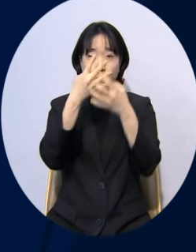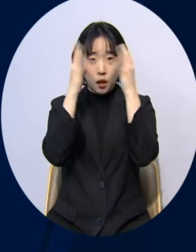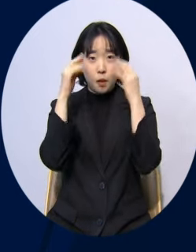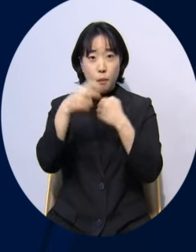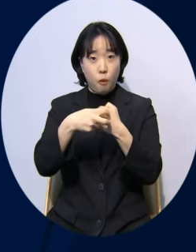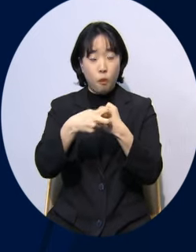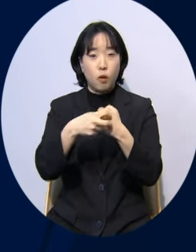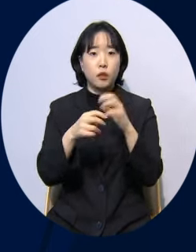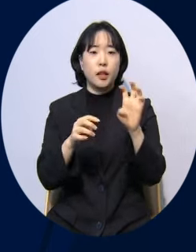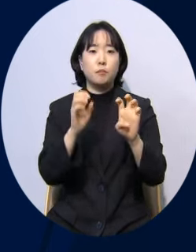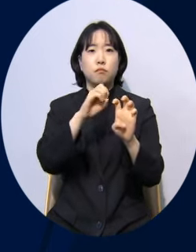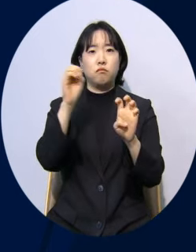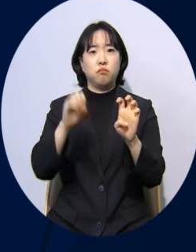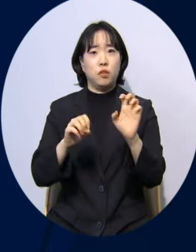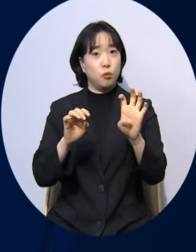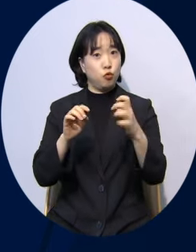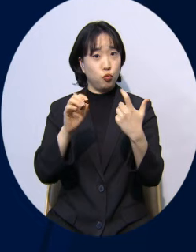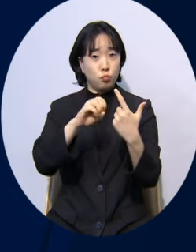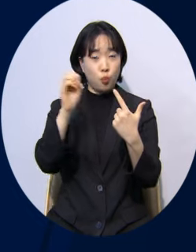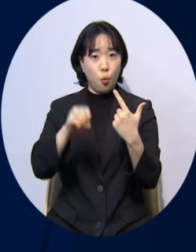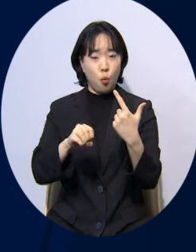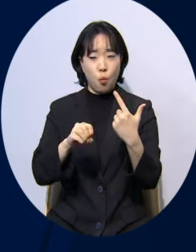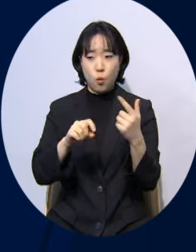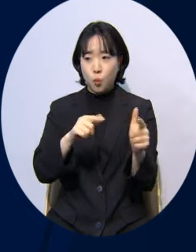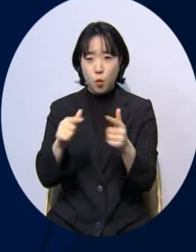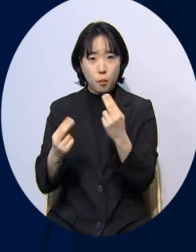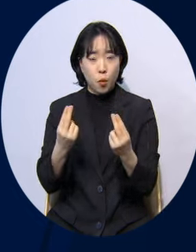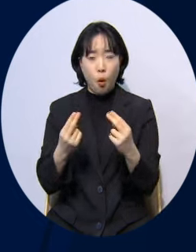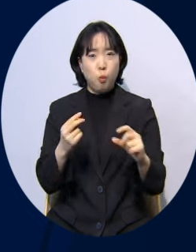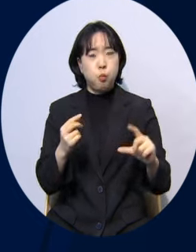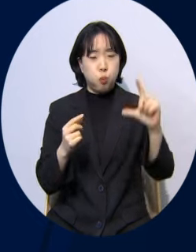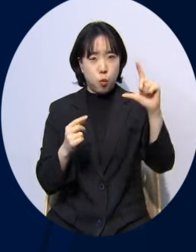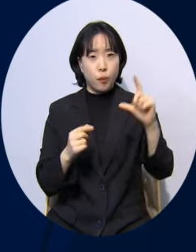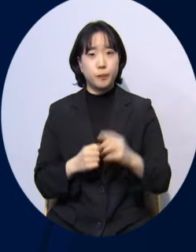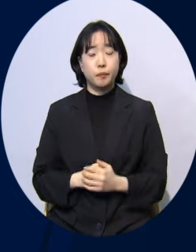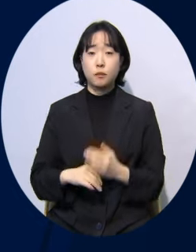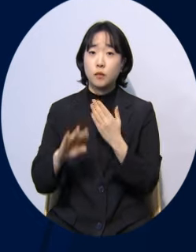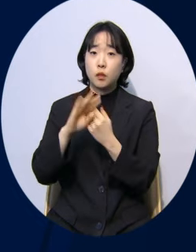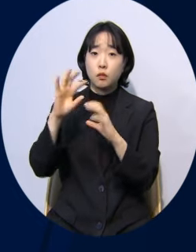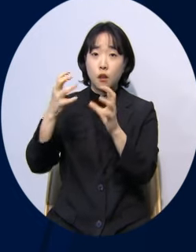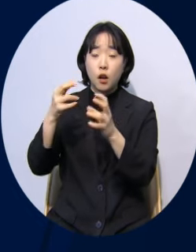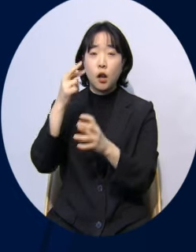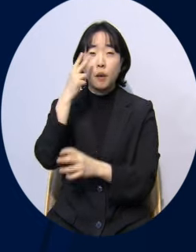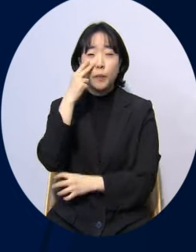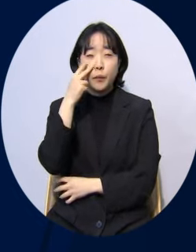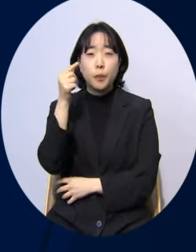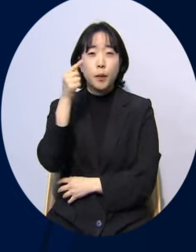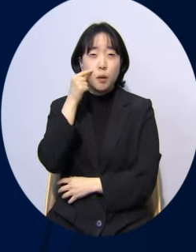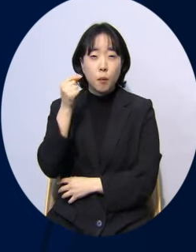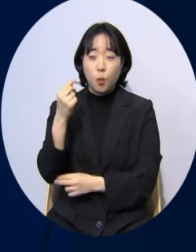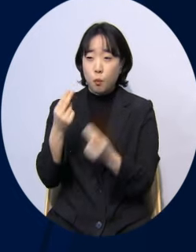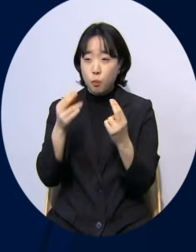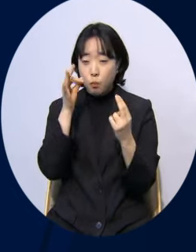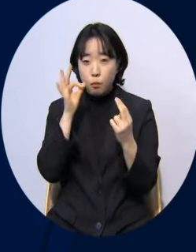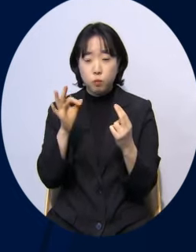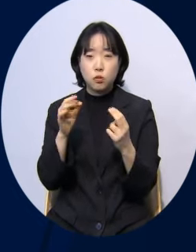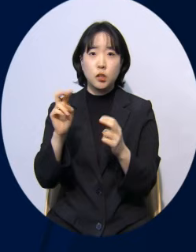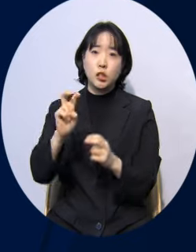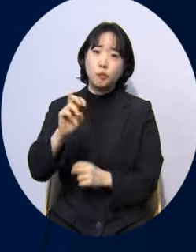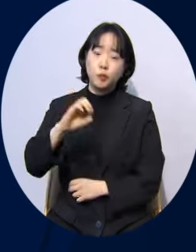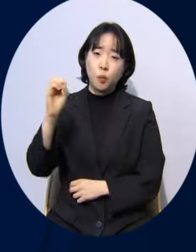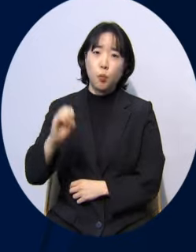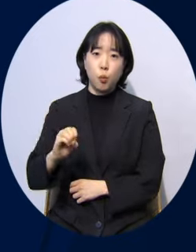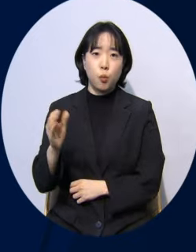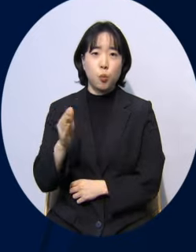46.2% 빅파 병원 중 가장 높았습니다 반면 미국과 일본 등 주요국 병원의 전공의 비율은 최대